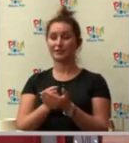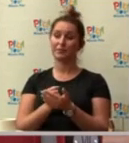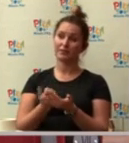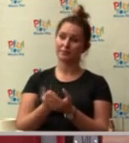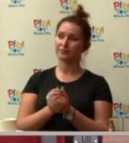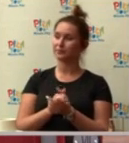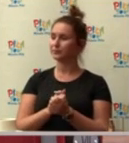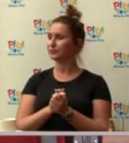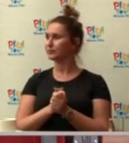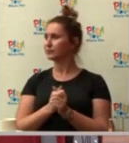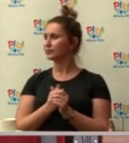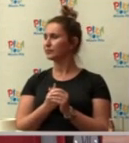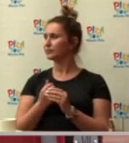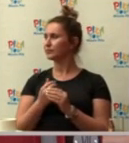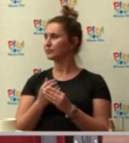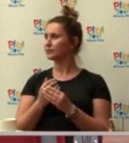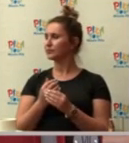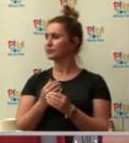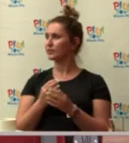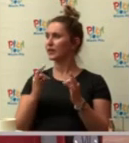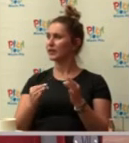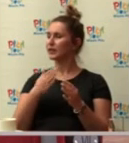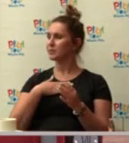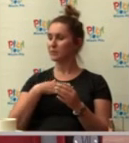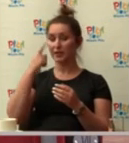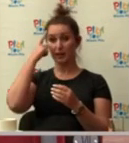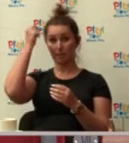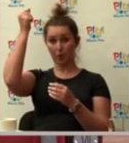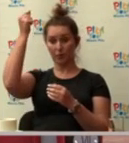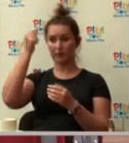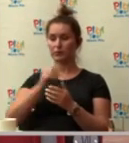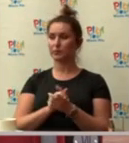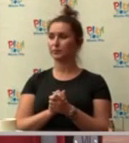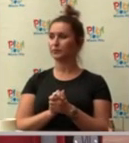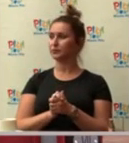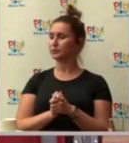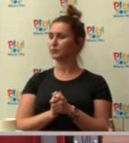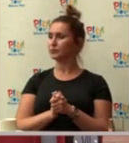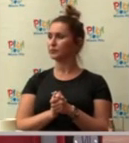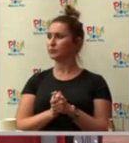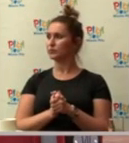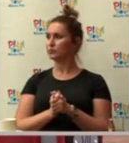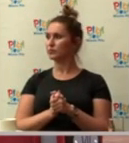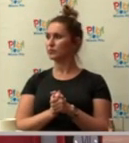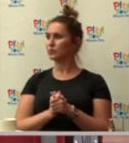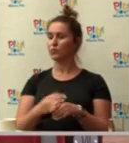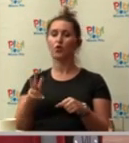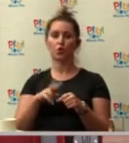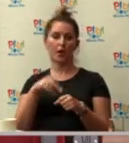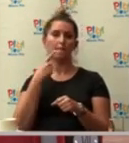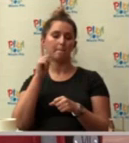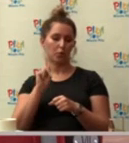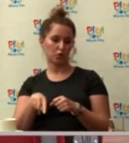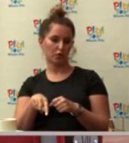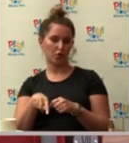razem. W tej chwili mamy taki pomysł, który pozwoli nam na to, że czasowo będziemy mogli